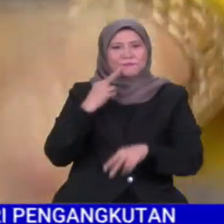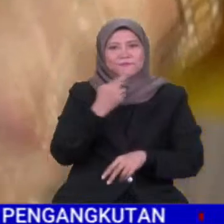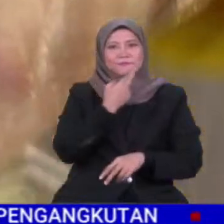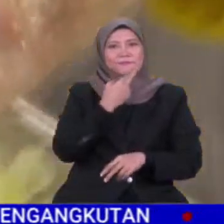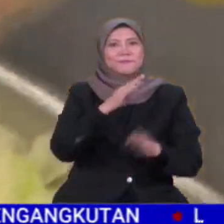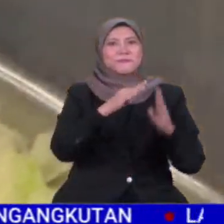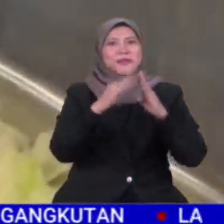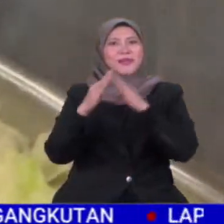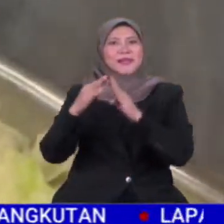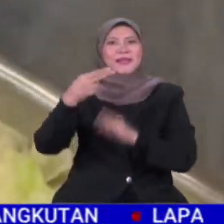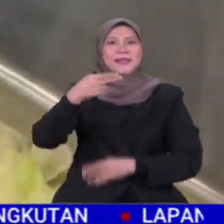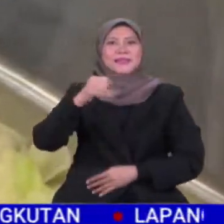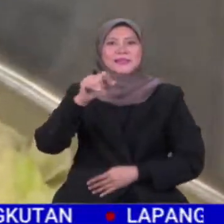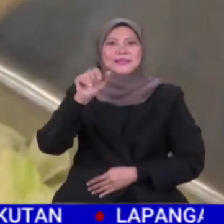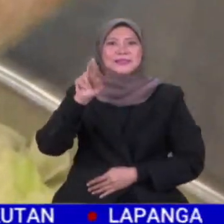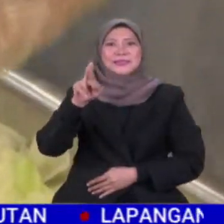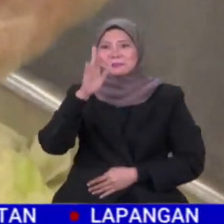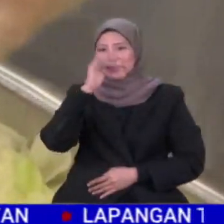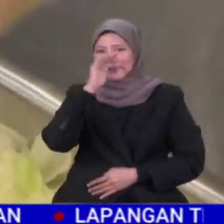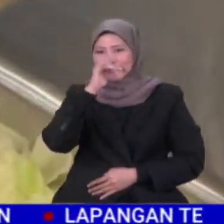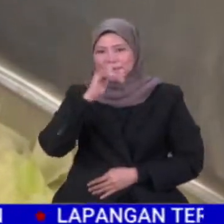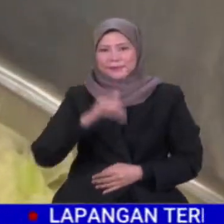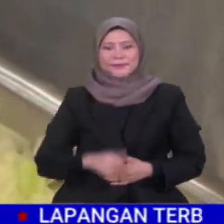restoran di Bandar Hilir, Melaka.